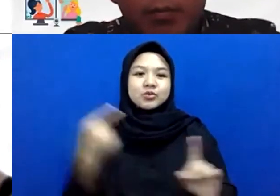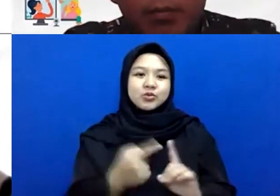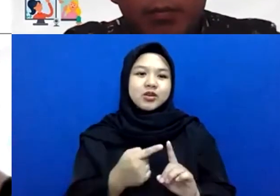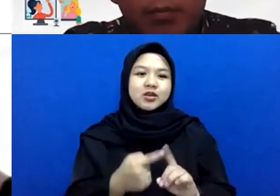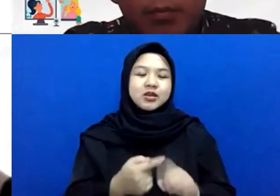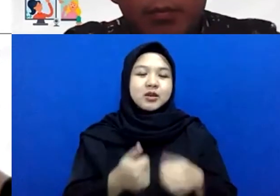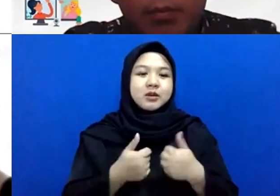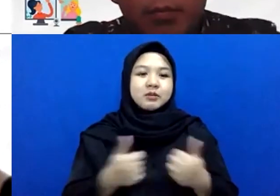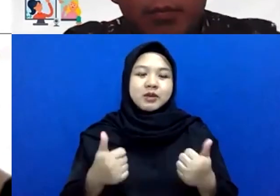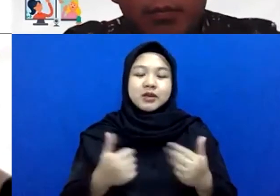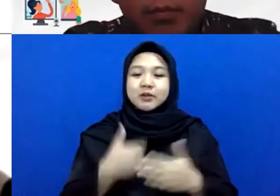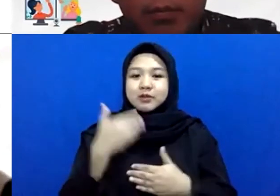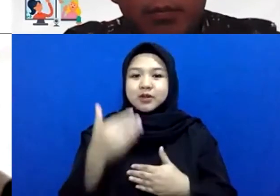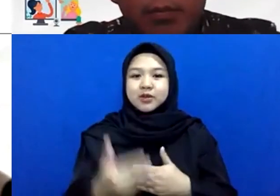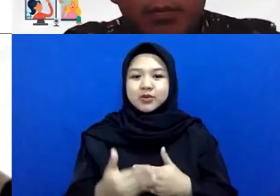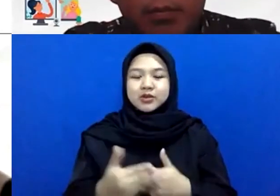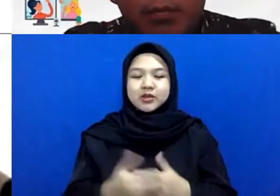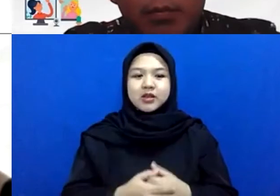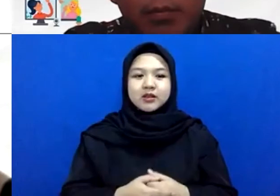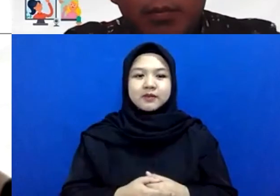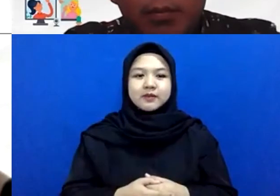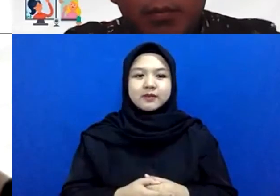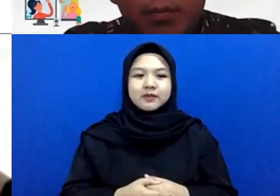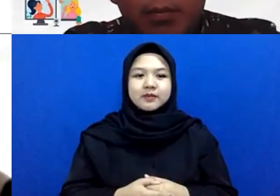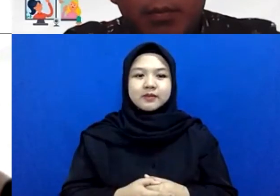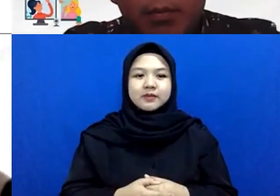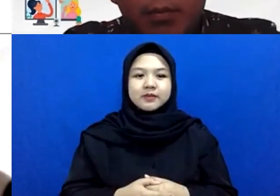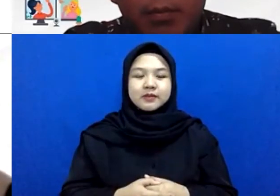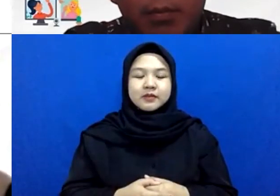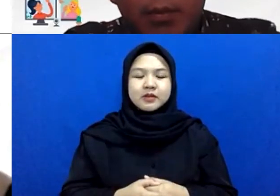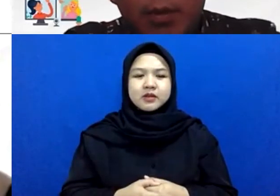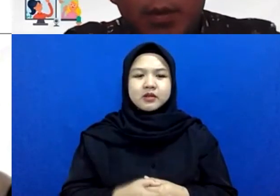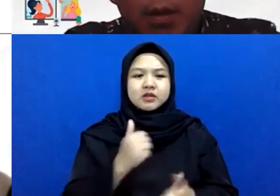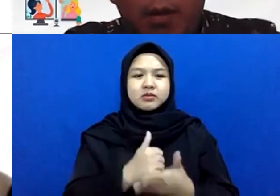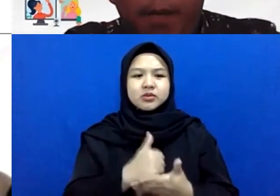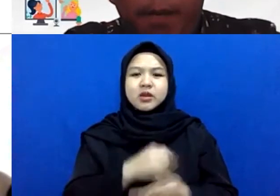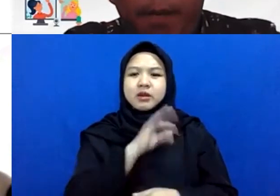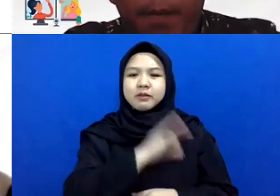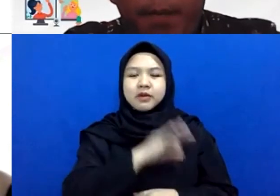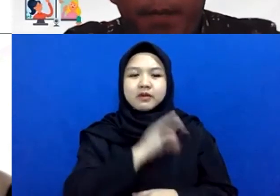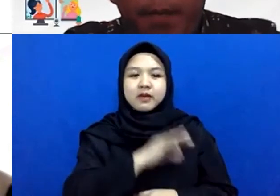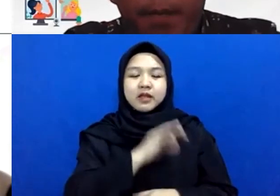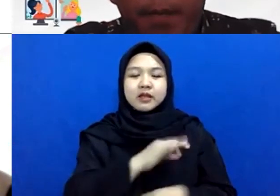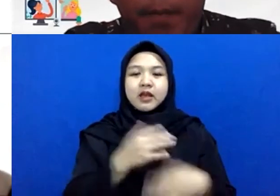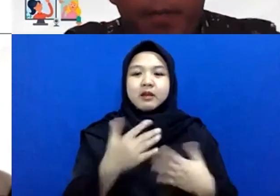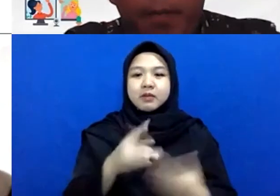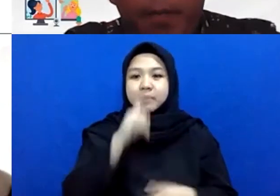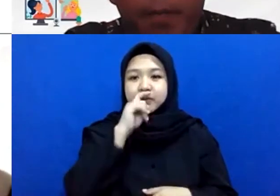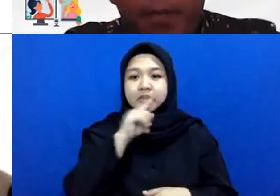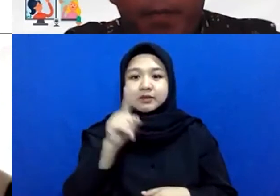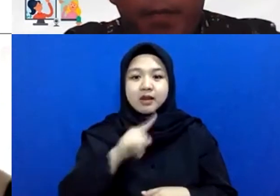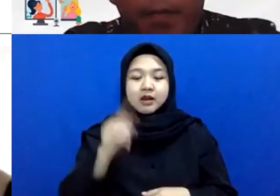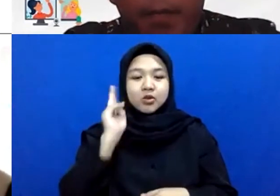Baik, berikutnya nih, apa sih sebenarnya manfaat yang Pak Zainal maupun Bu Gilang